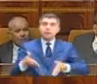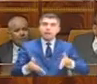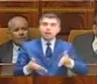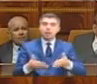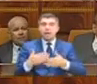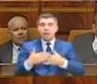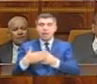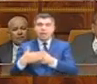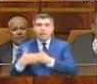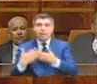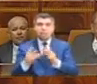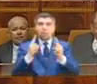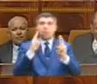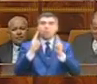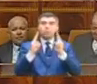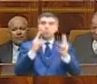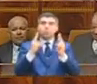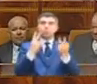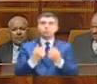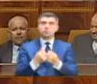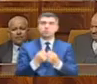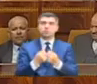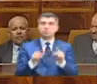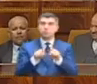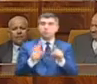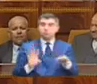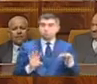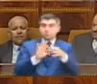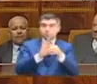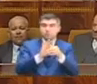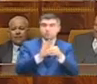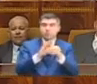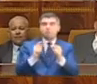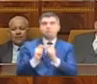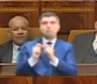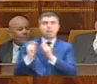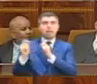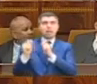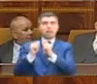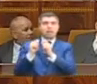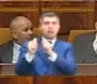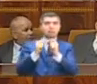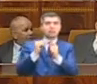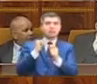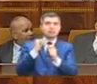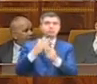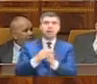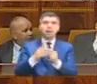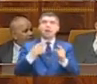المدينة أو طريق السيار بهذا القطب ولا بالميناء الناظور